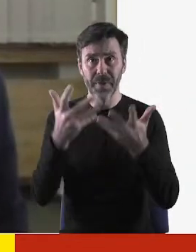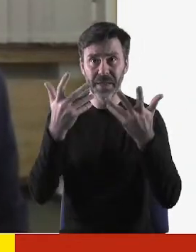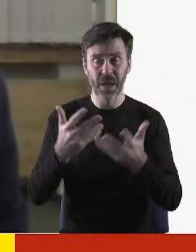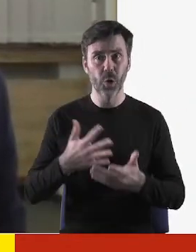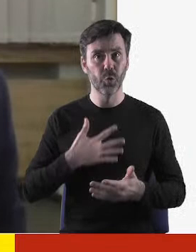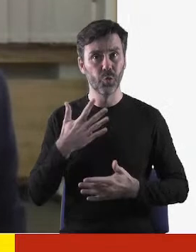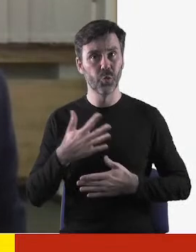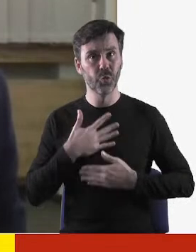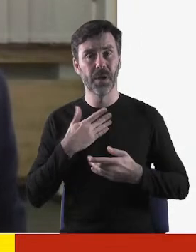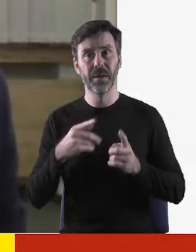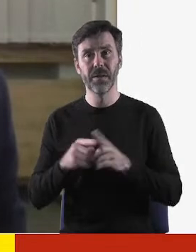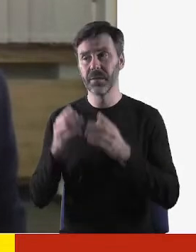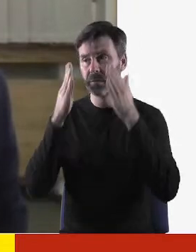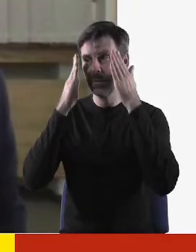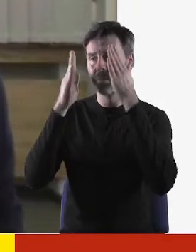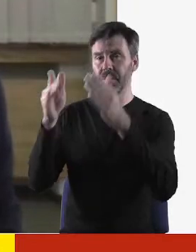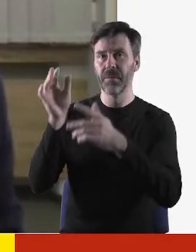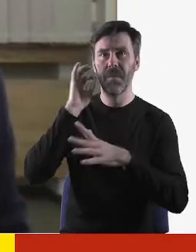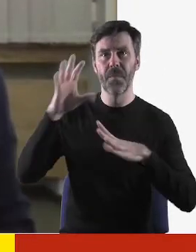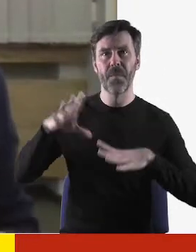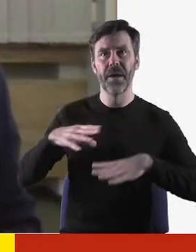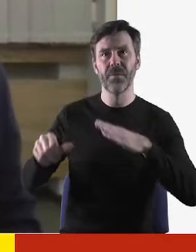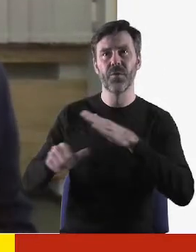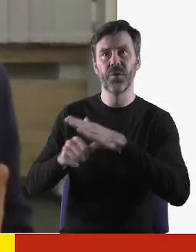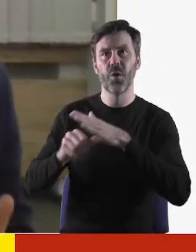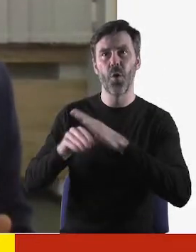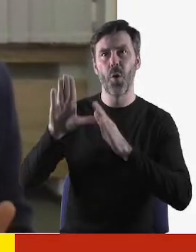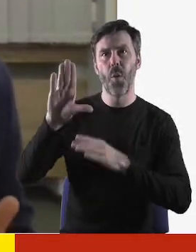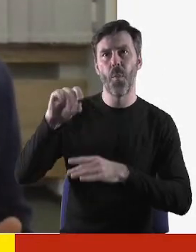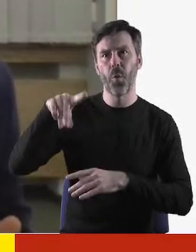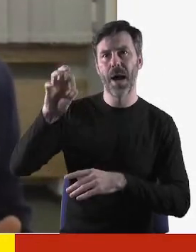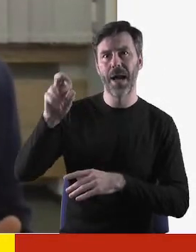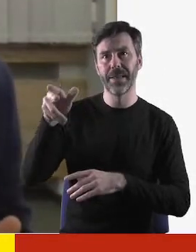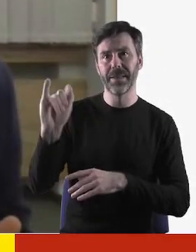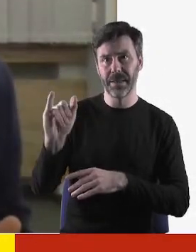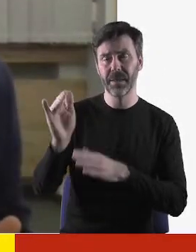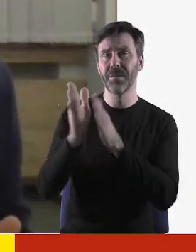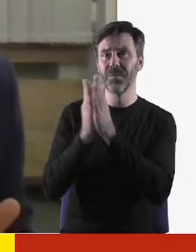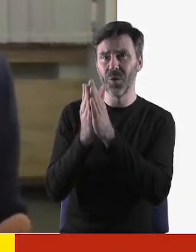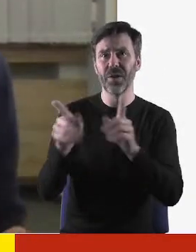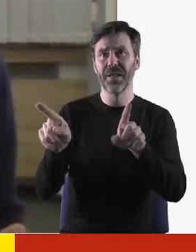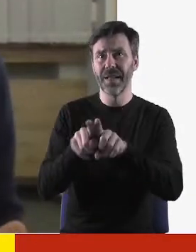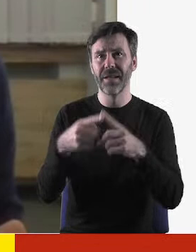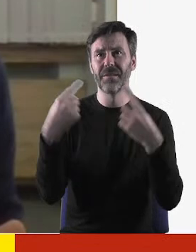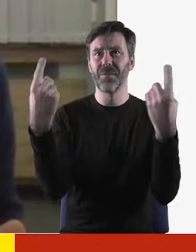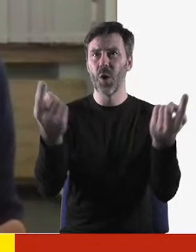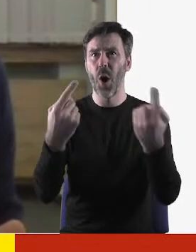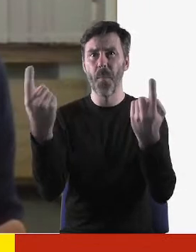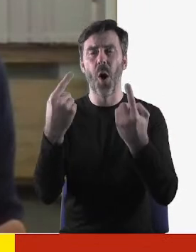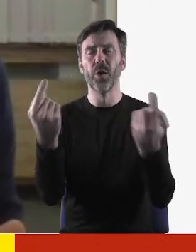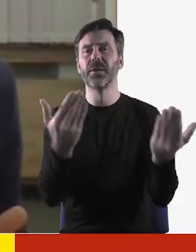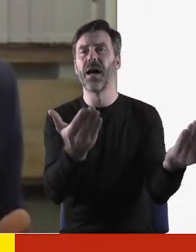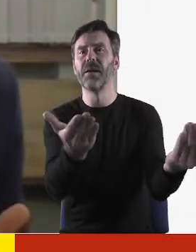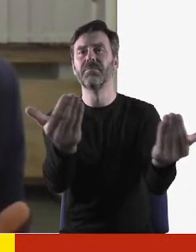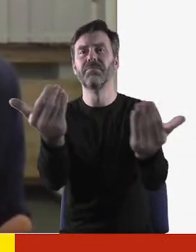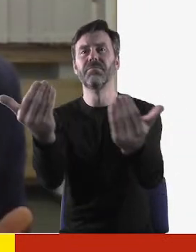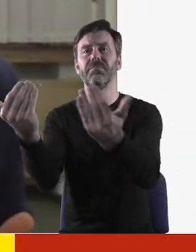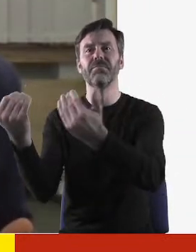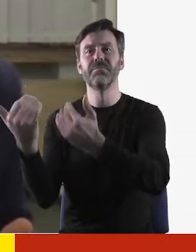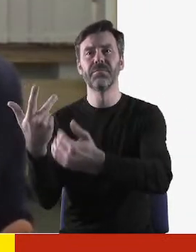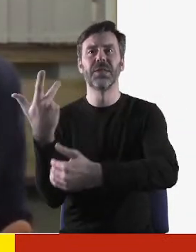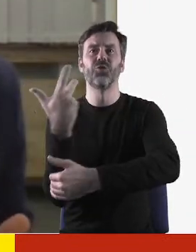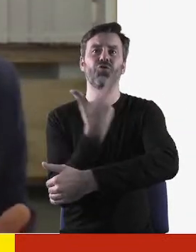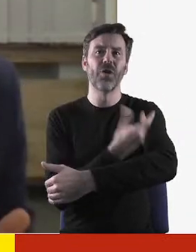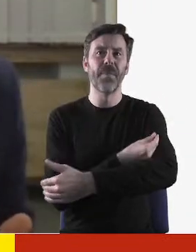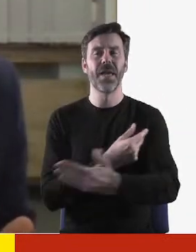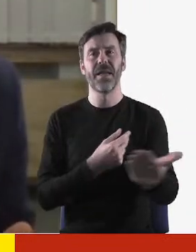również w kierunku pana przewodniczącego Bugajskiego, promujmy również bez nakładu wielkich